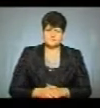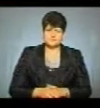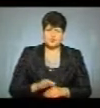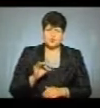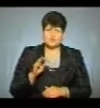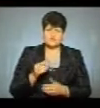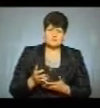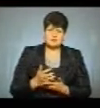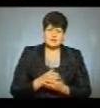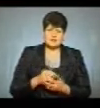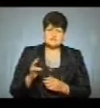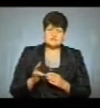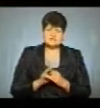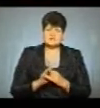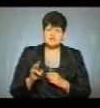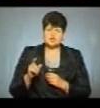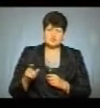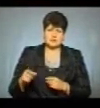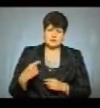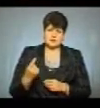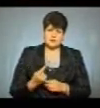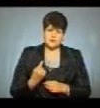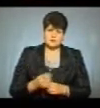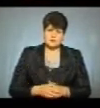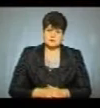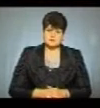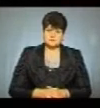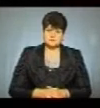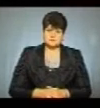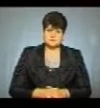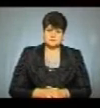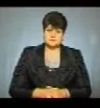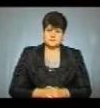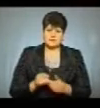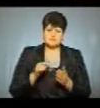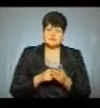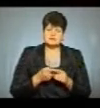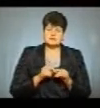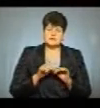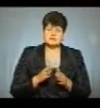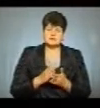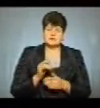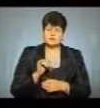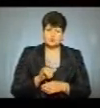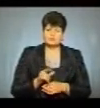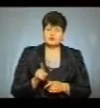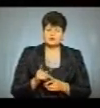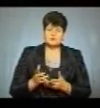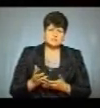збирали священики області, розповів виконавчий директор Карітасу отець Роман Загородний. Мета цієї акції полягає в тому, щоб